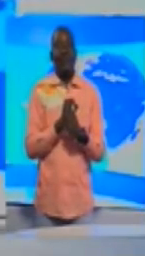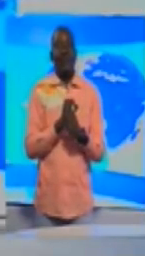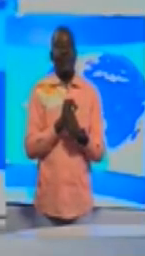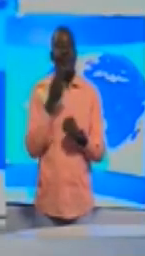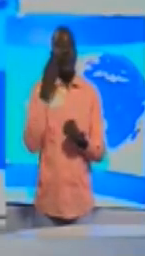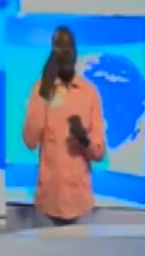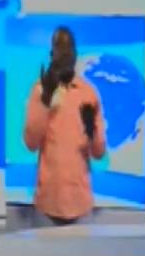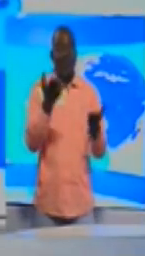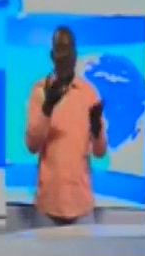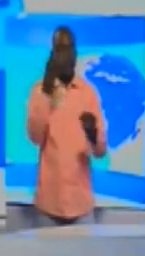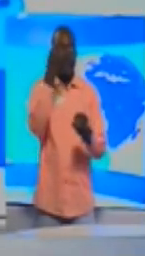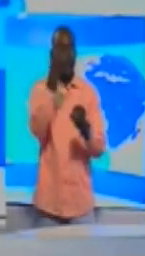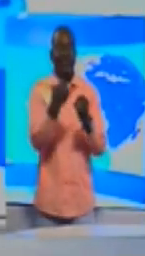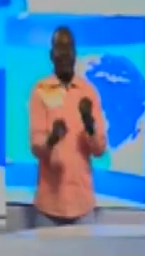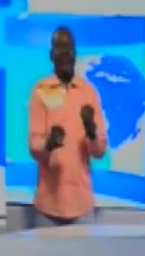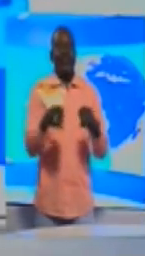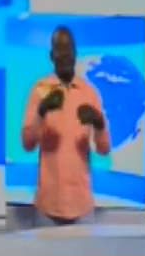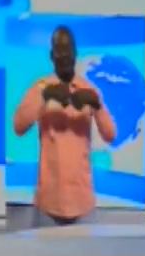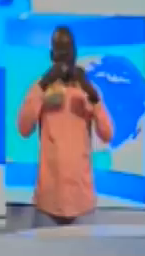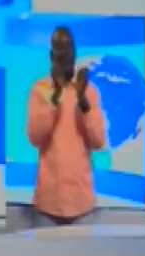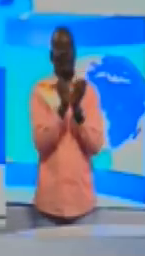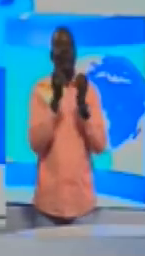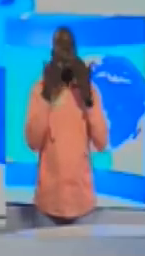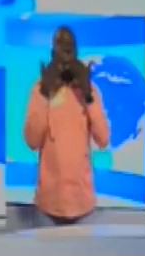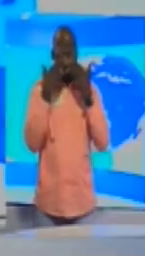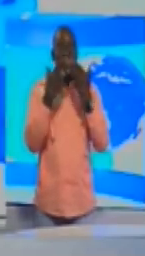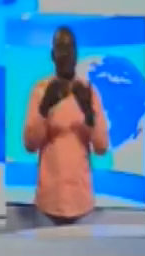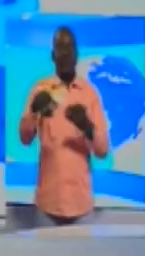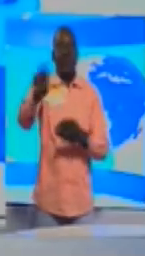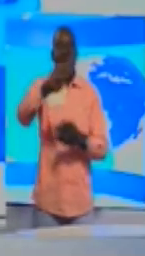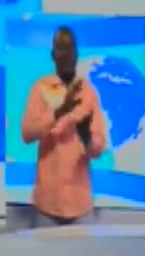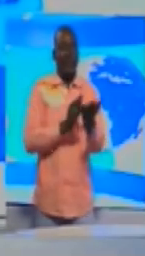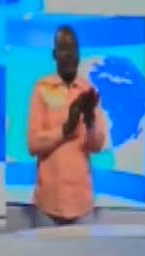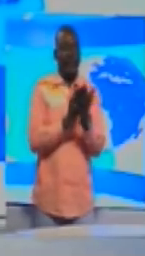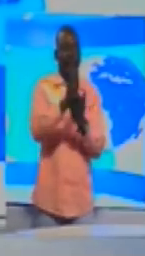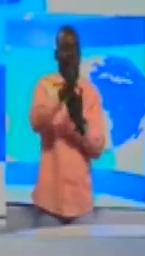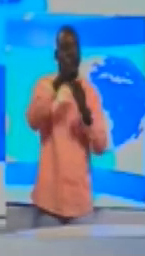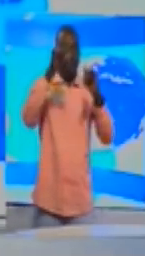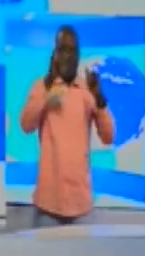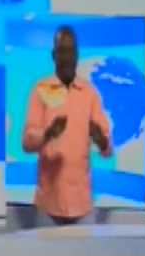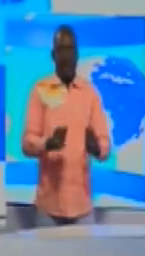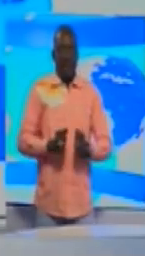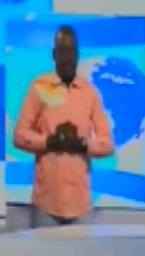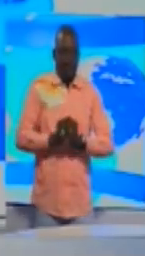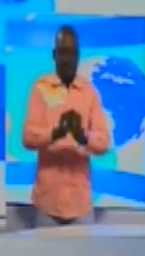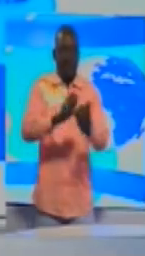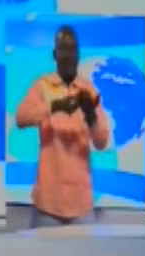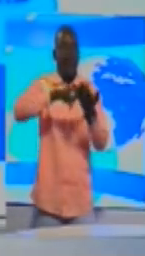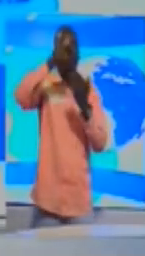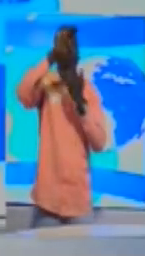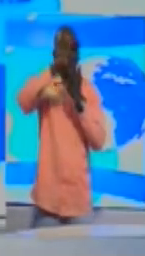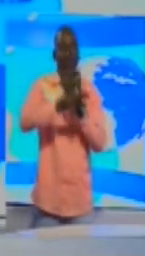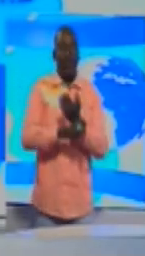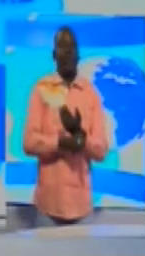Voilà qui met fin à cette édition. Merci de votre fidélité. Restez en compagnie de nos programmes.